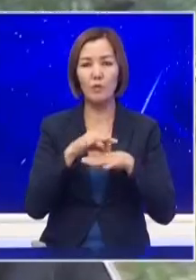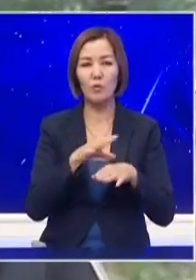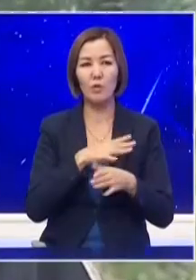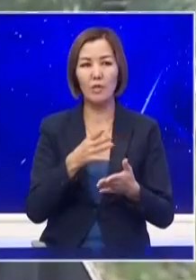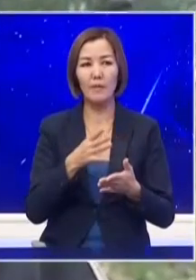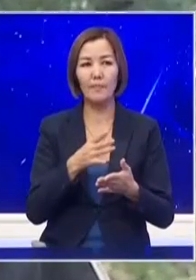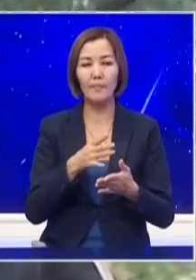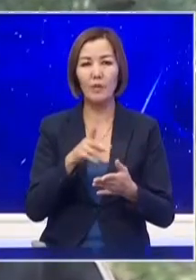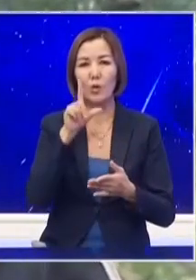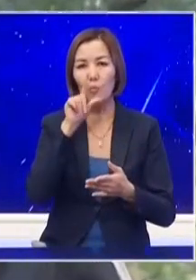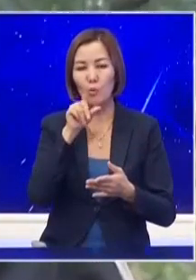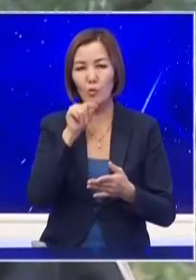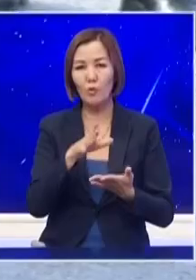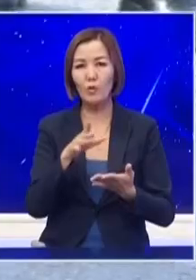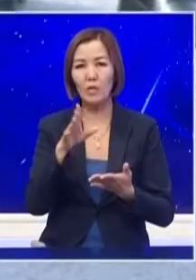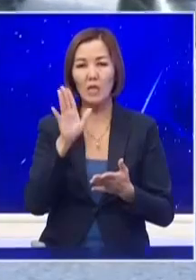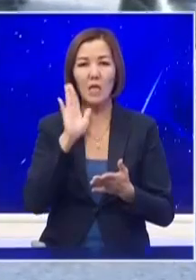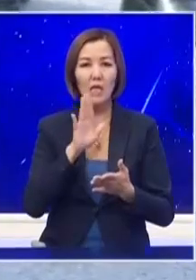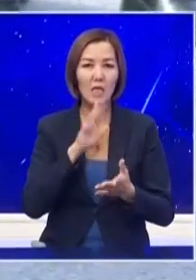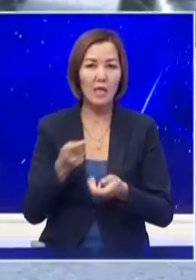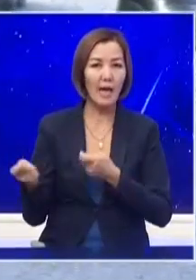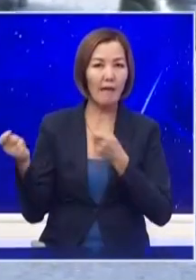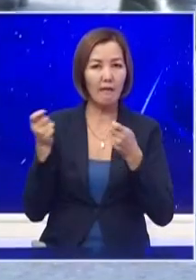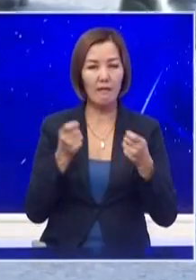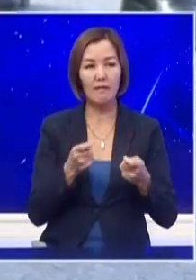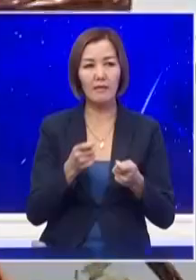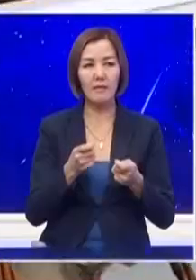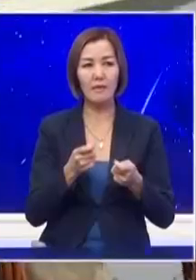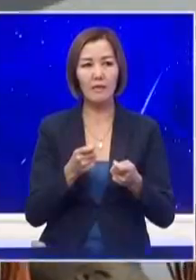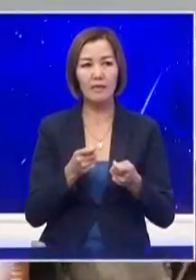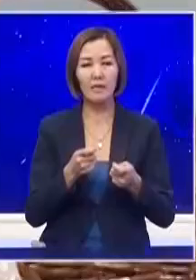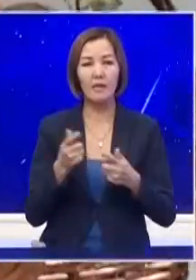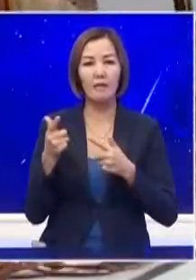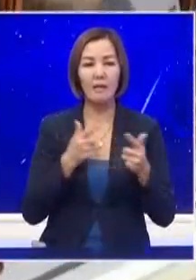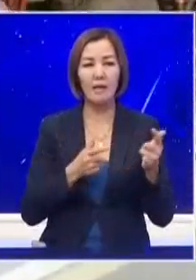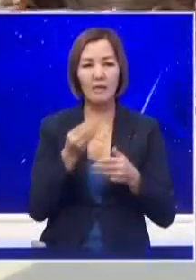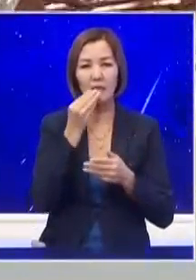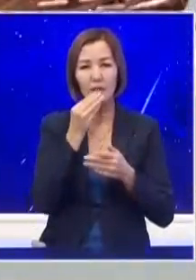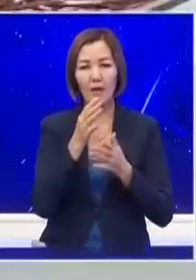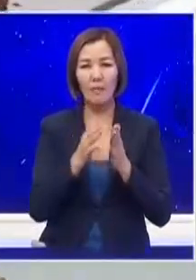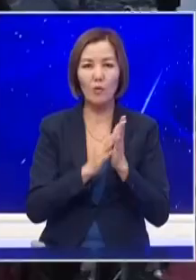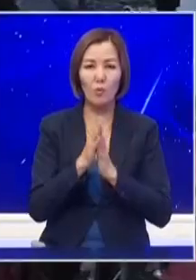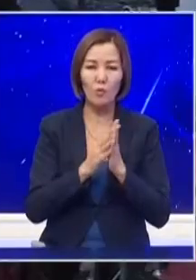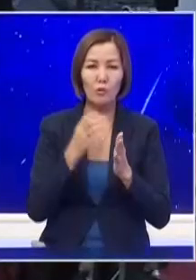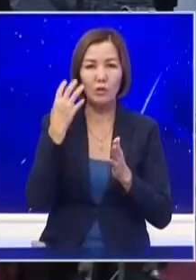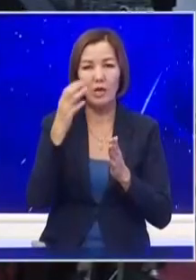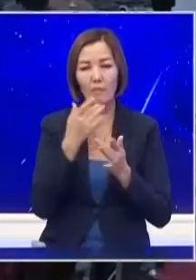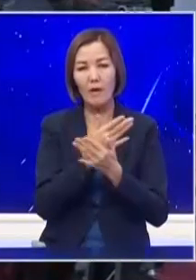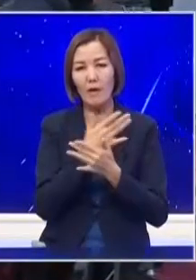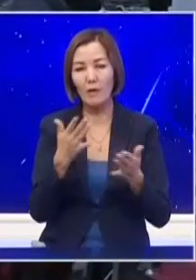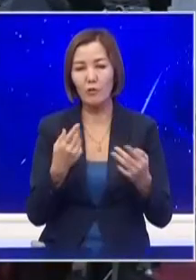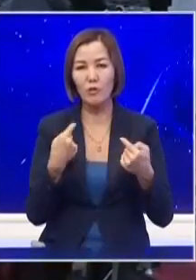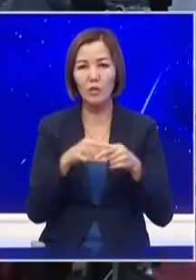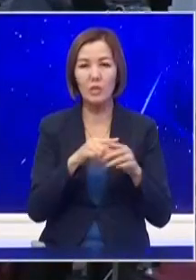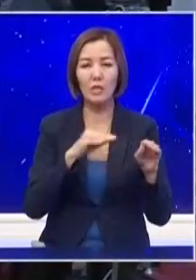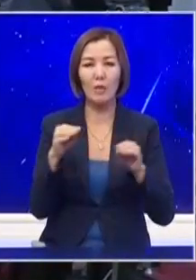пен қазақи тазы да арнайы жеткізіліпті. Аграрлы өңір болғандықтан дайындалатын өнім түрлері мен ауыл шаруашылығына арналған техникалық